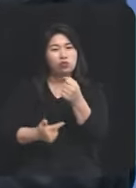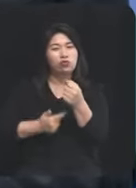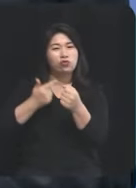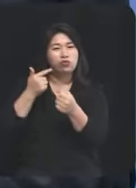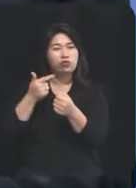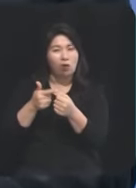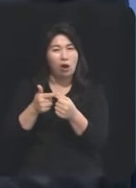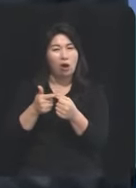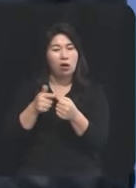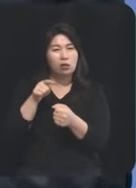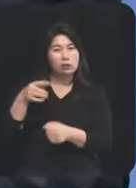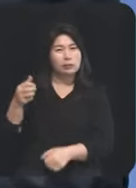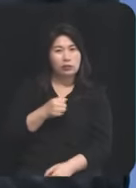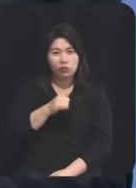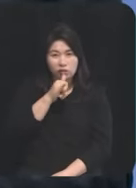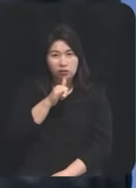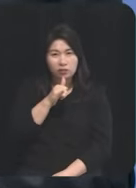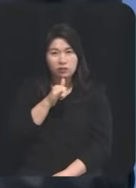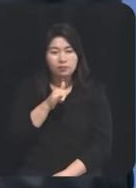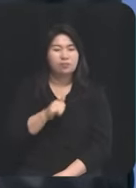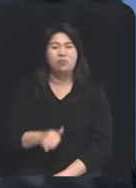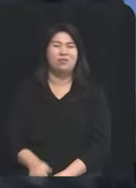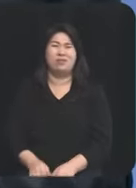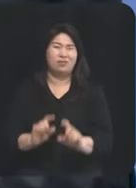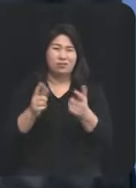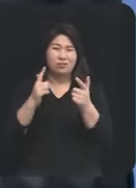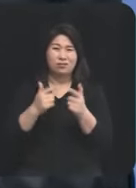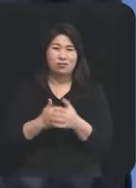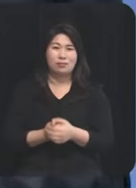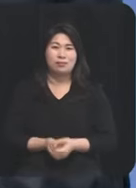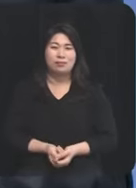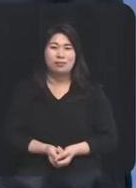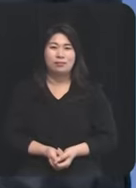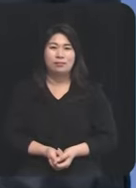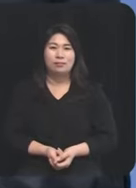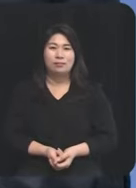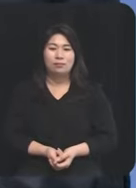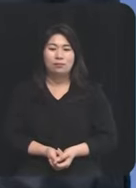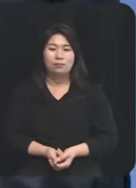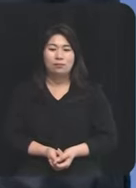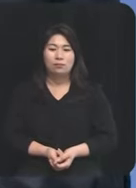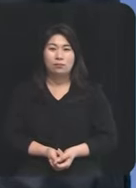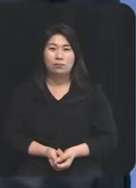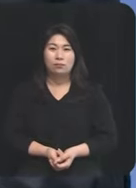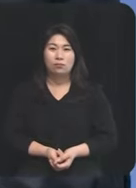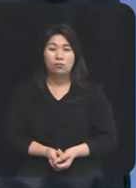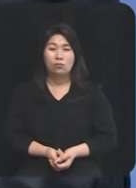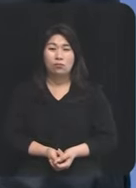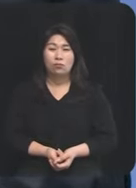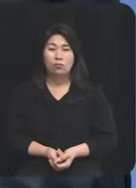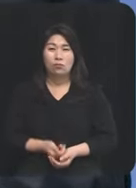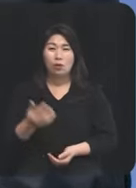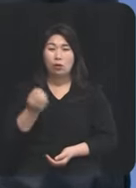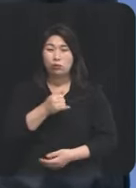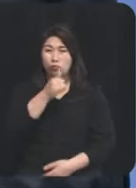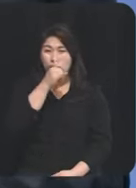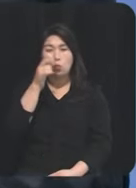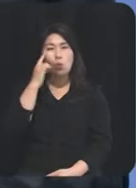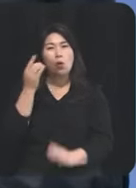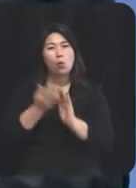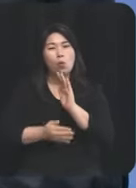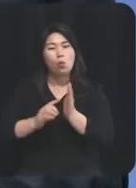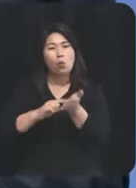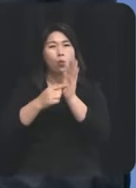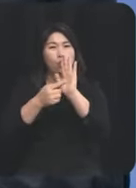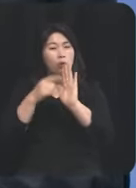시간이 지났는데 그걸 갖고 있었던 겁니까? 그렇지는 않고요. 그 왜 그걸 아직까지 갖고 있고 그게 공개가 된